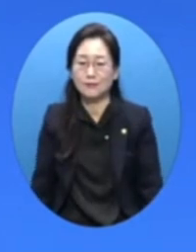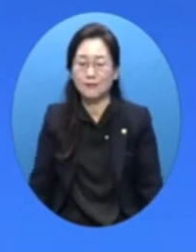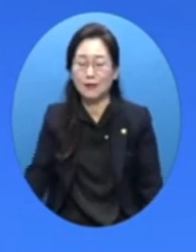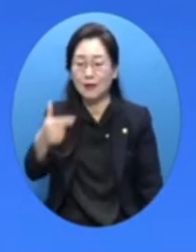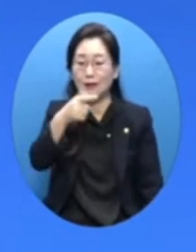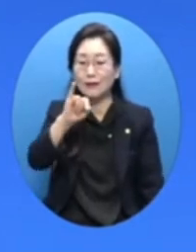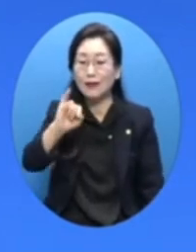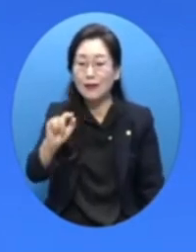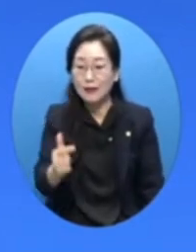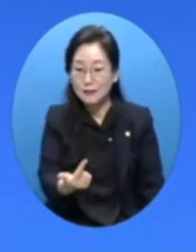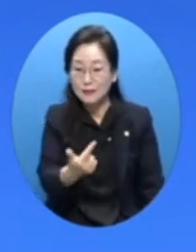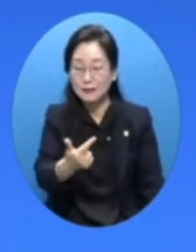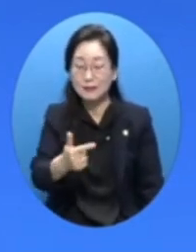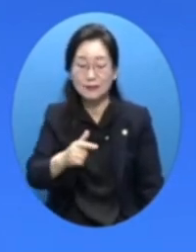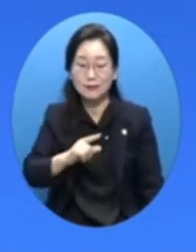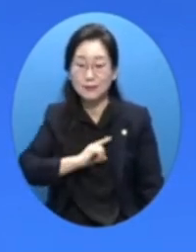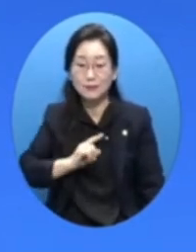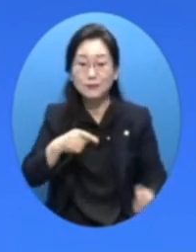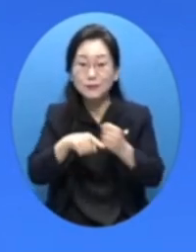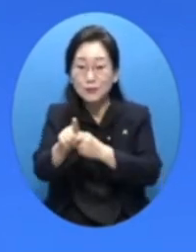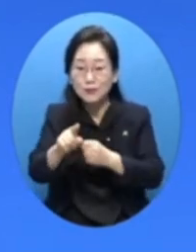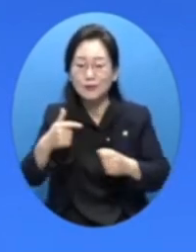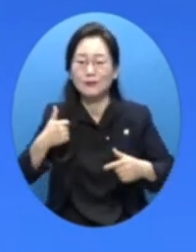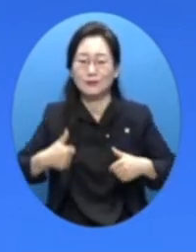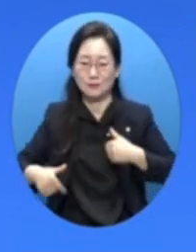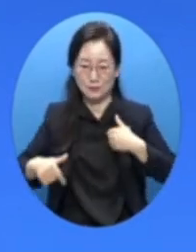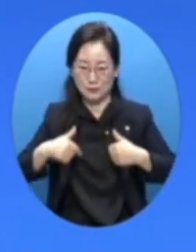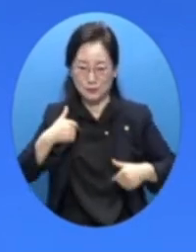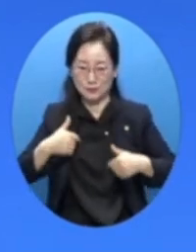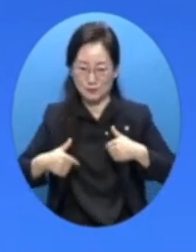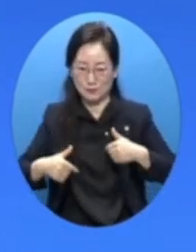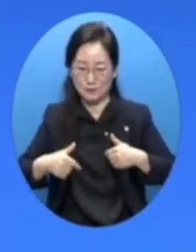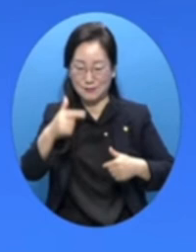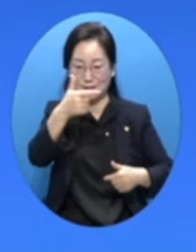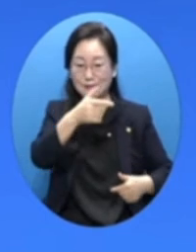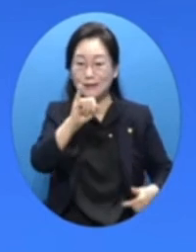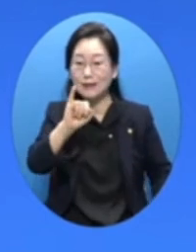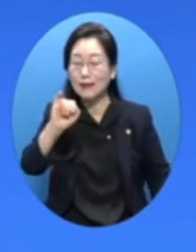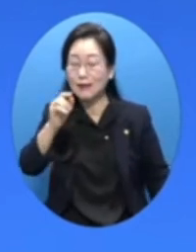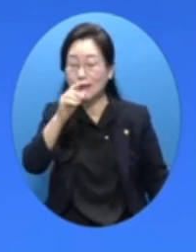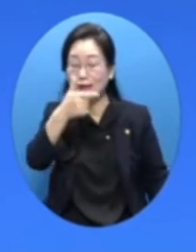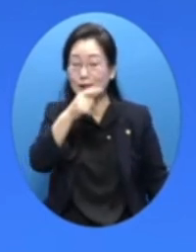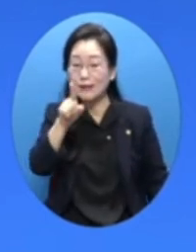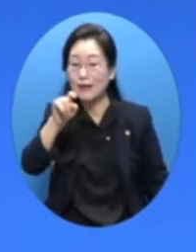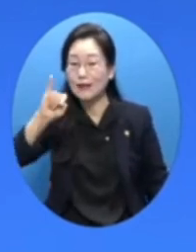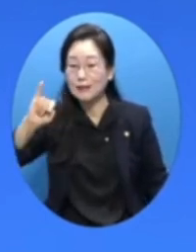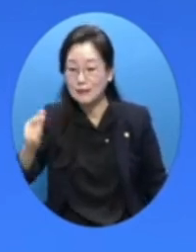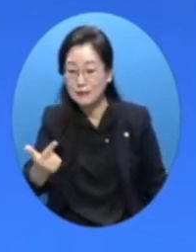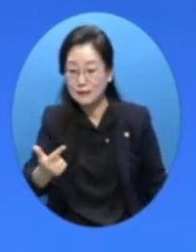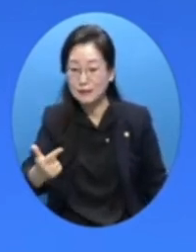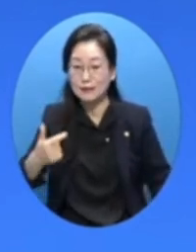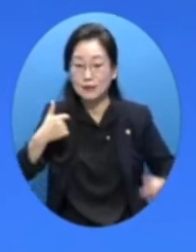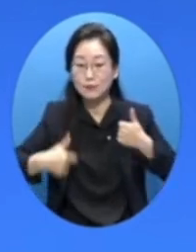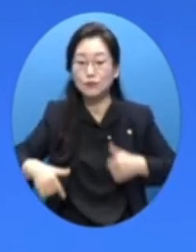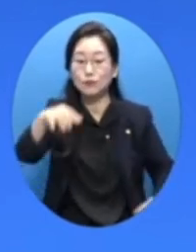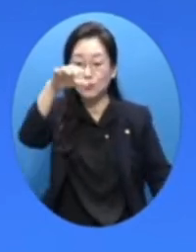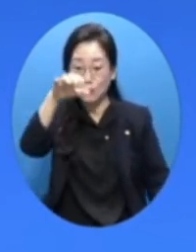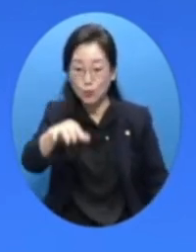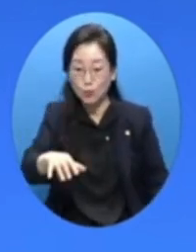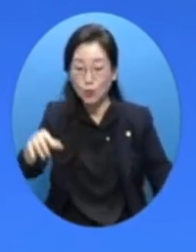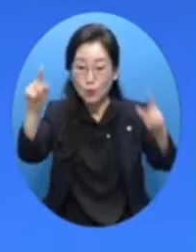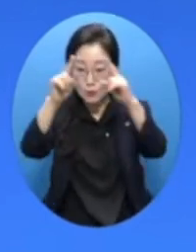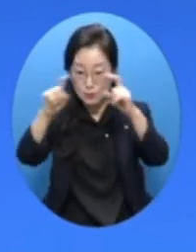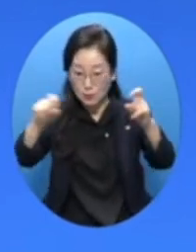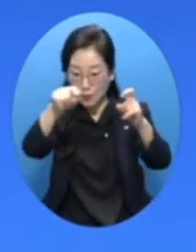나인이라고 하는 말의 의미는 기쁨입니다. 나인. 나인성에는 기쁨의 성에서 삶의